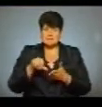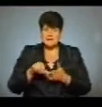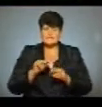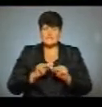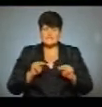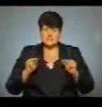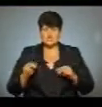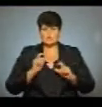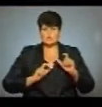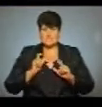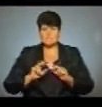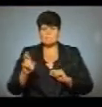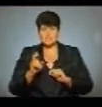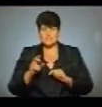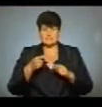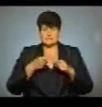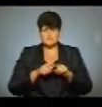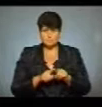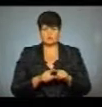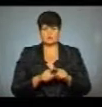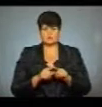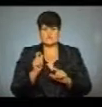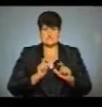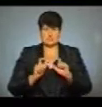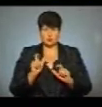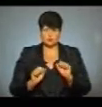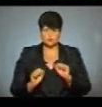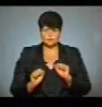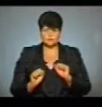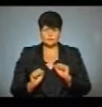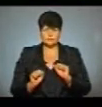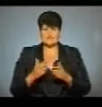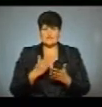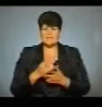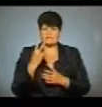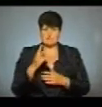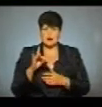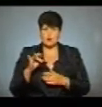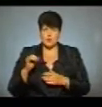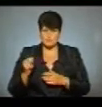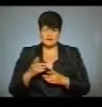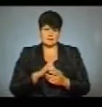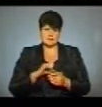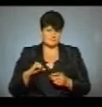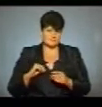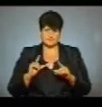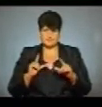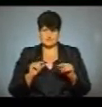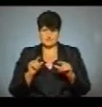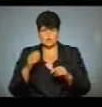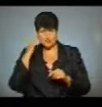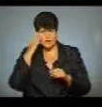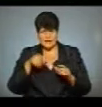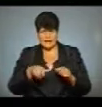викладачі і студенти Бережанського агротехнічного інституту. Є 2 робота зроблених. Один автономно їздить по чорній